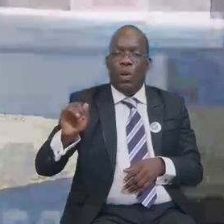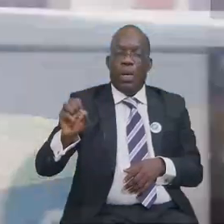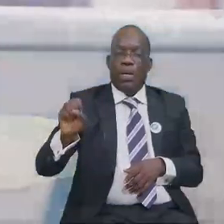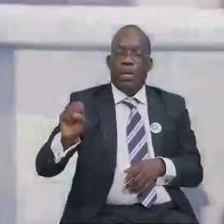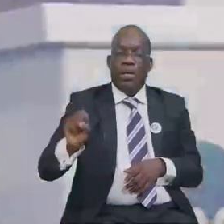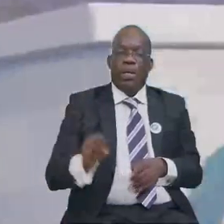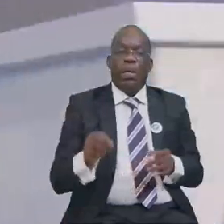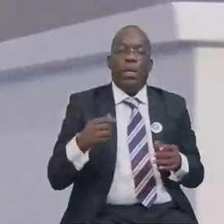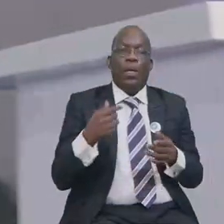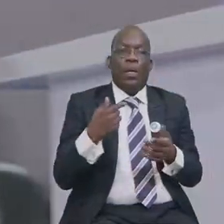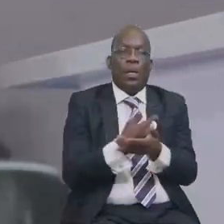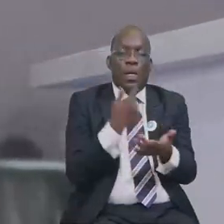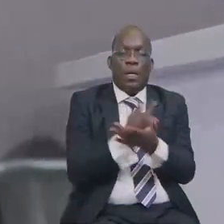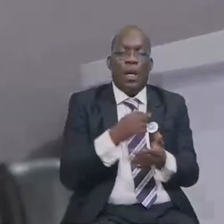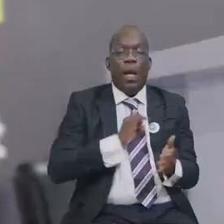attendu